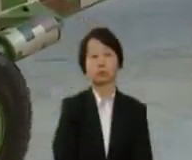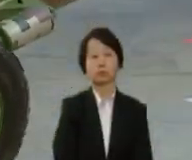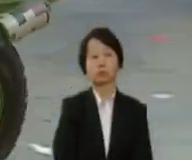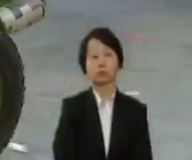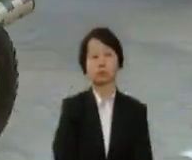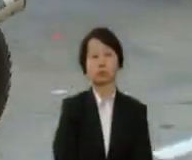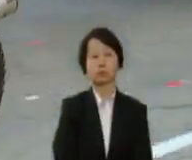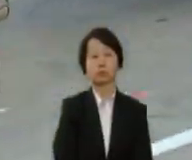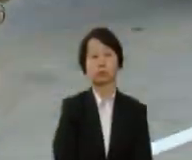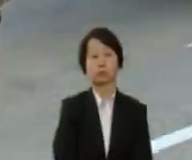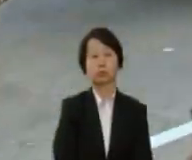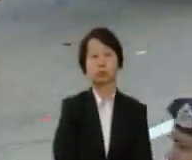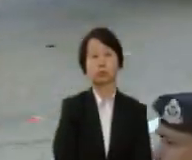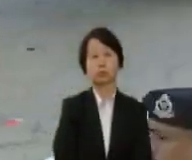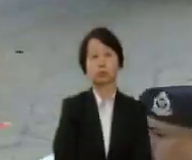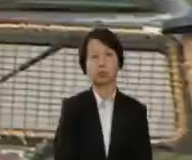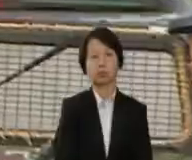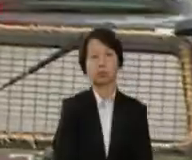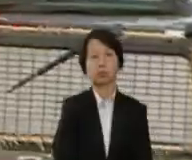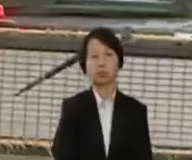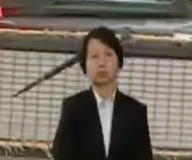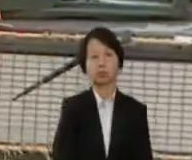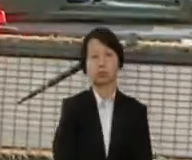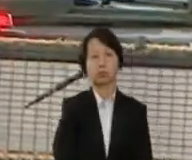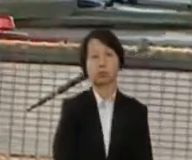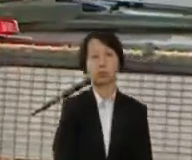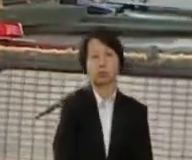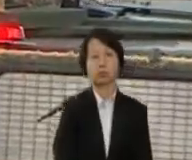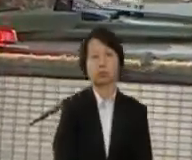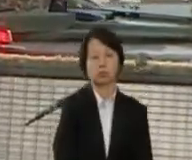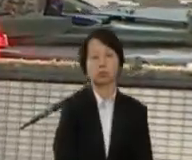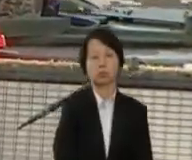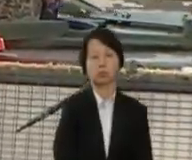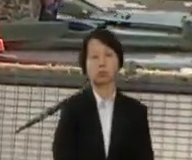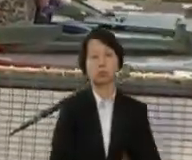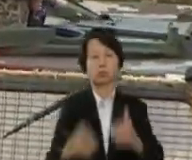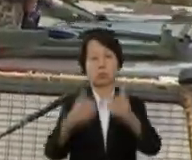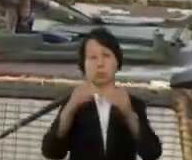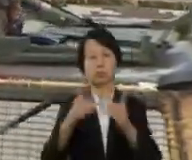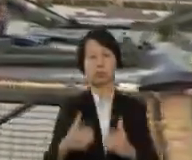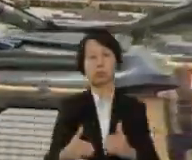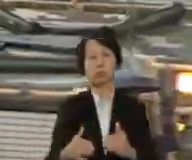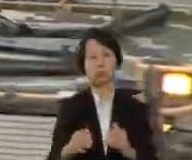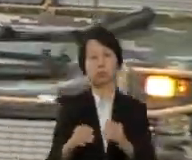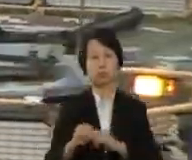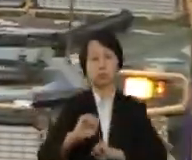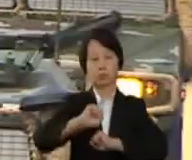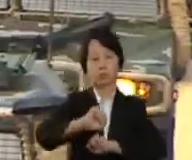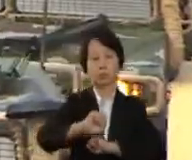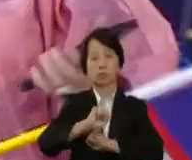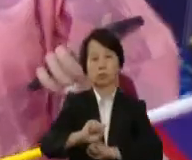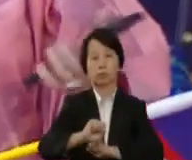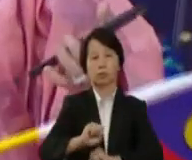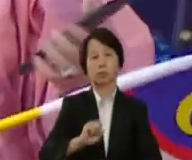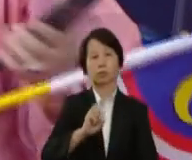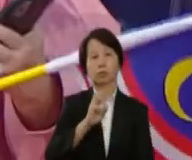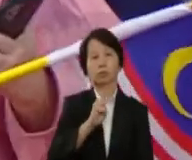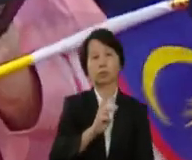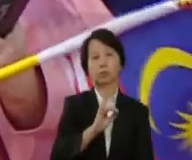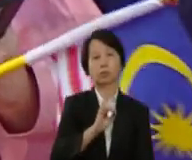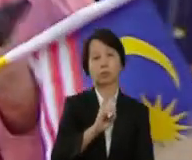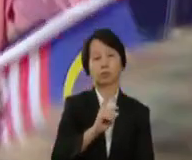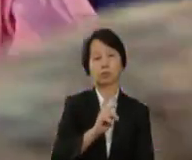Seterusnya, kontinjen 4 Brigade Mekanis yang